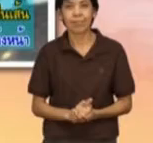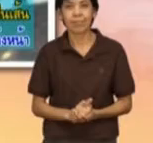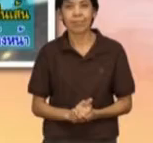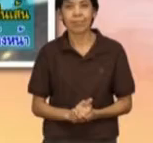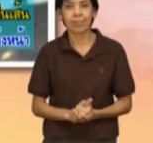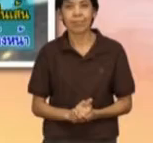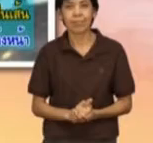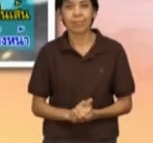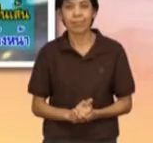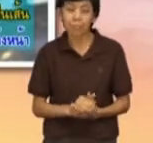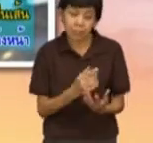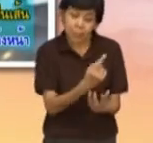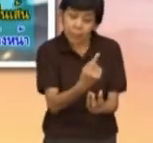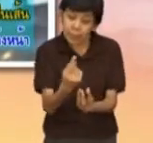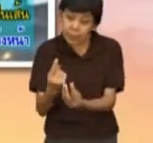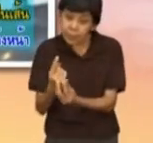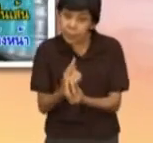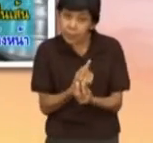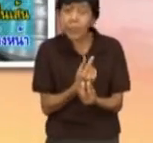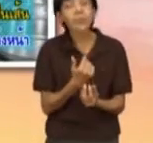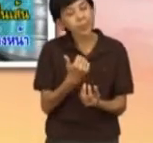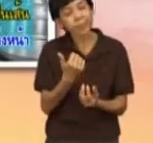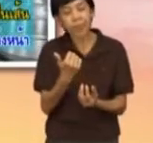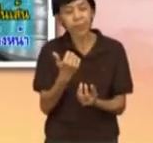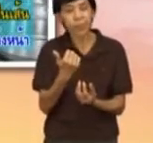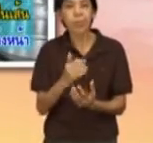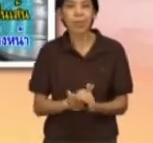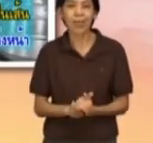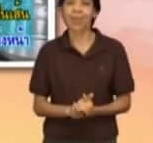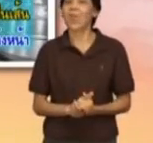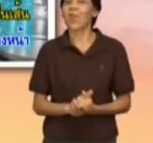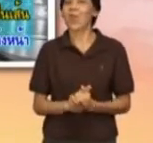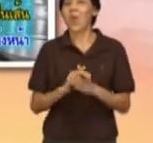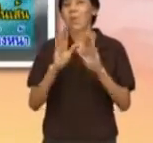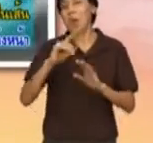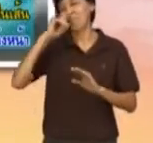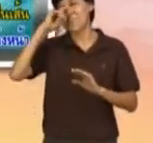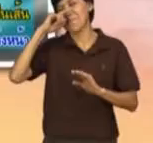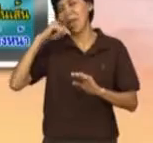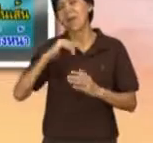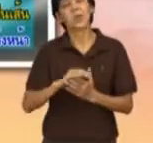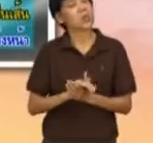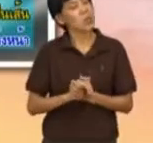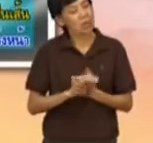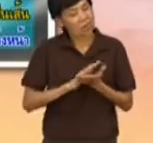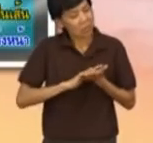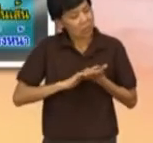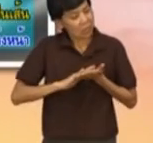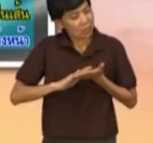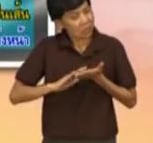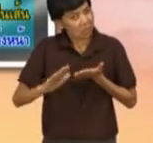อย่างละอันเลยได้ไหมคะ อย่างละอันก็ได ้นี่แหละค่ะอาหารไทยละเอียดละออนะค